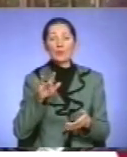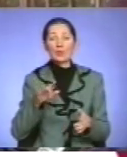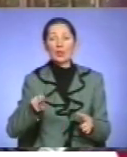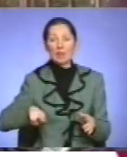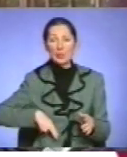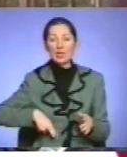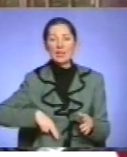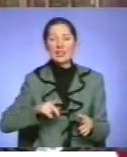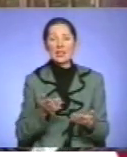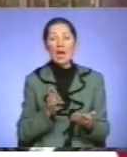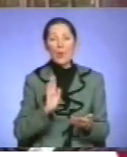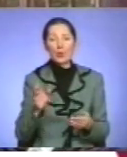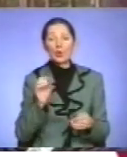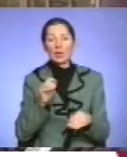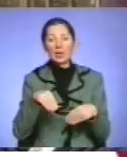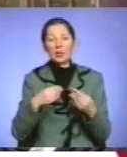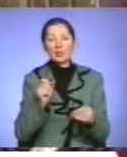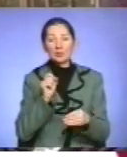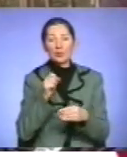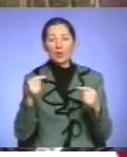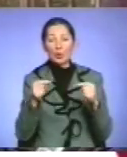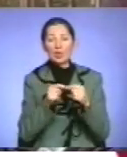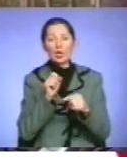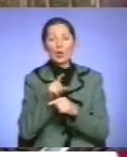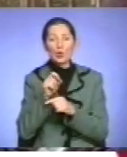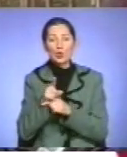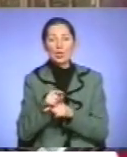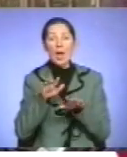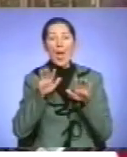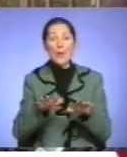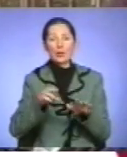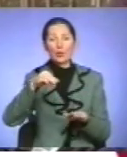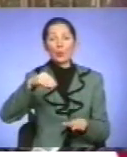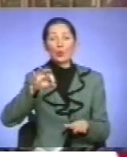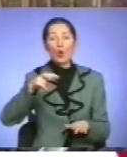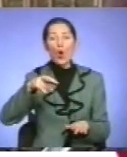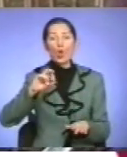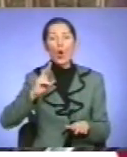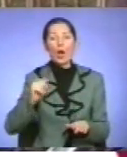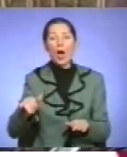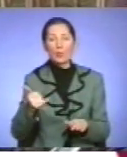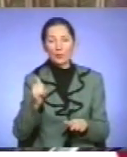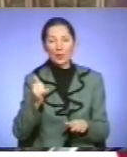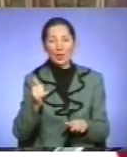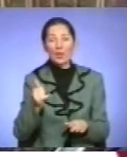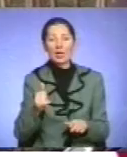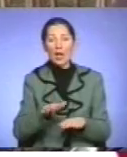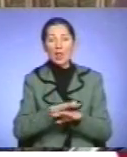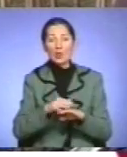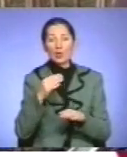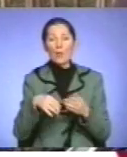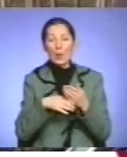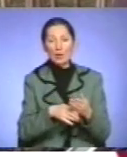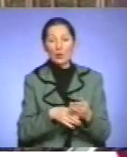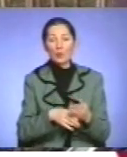дані конкретні доручення і методом толоки, народним методом. За рахунок меценатів ми тут плануємо